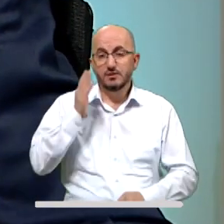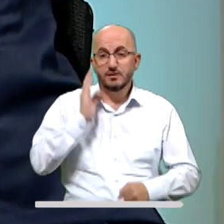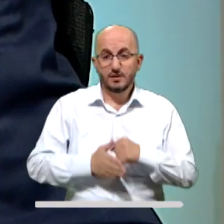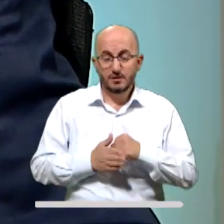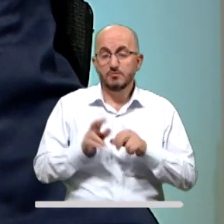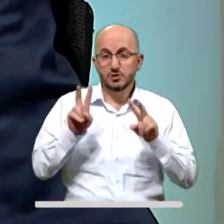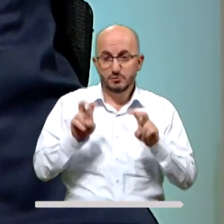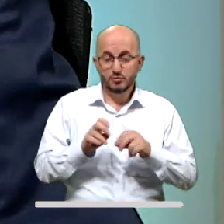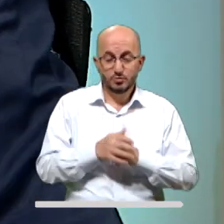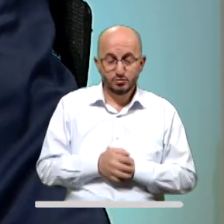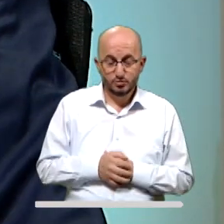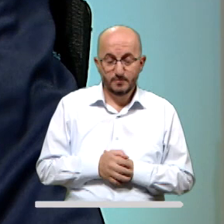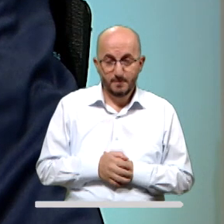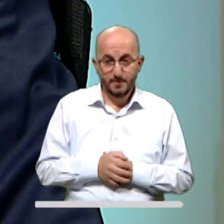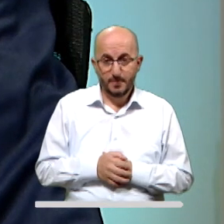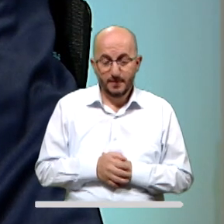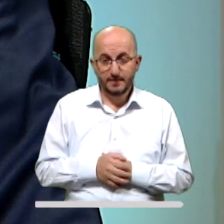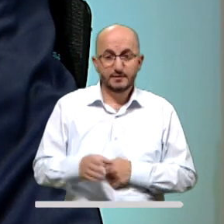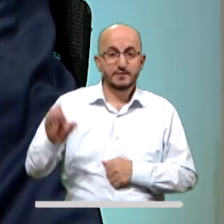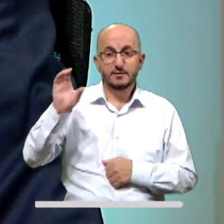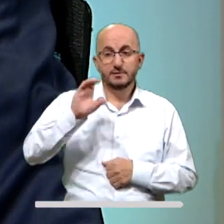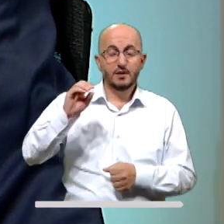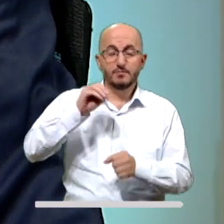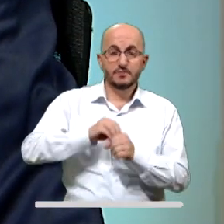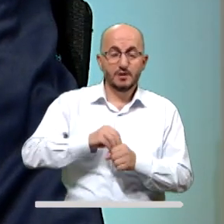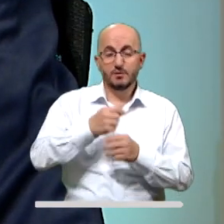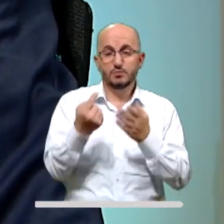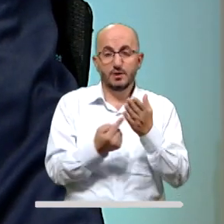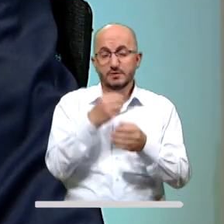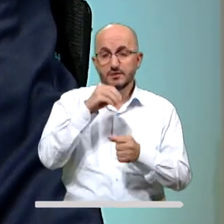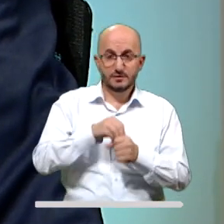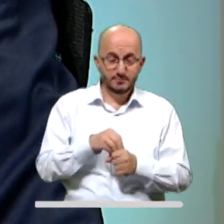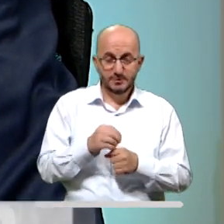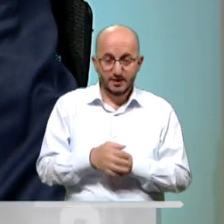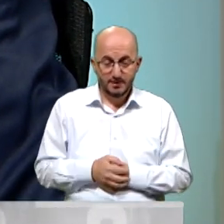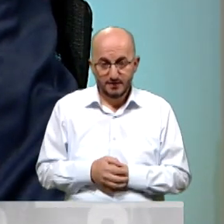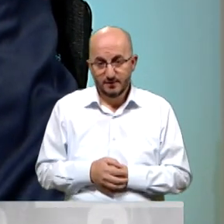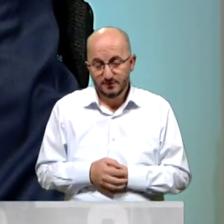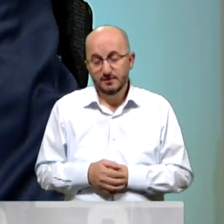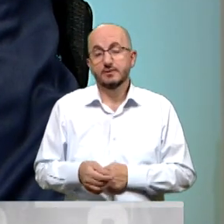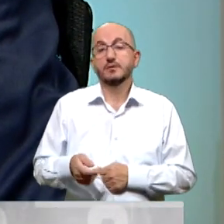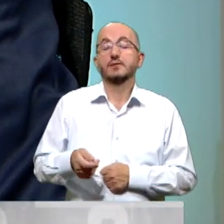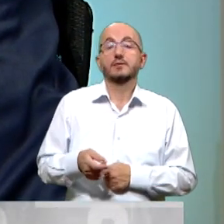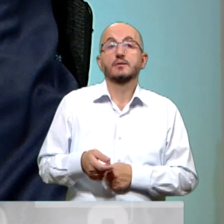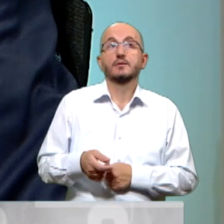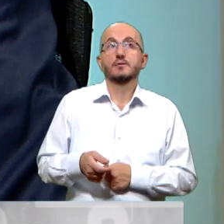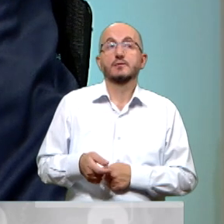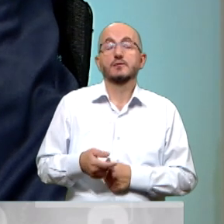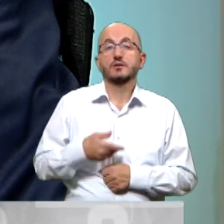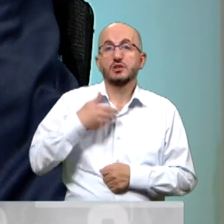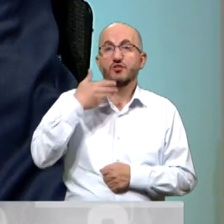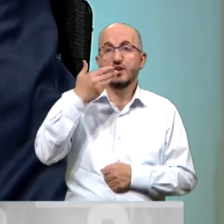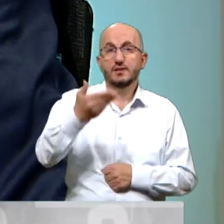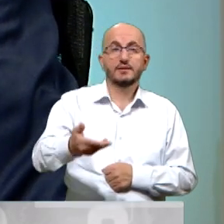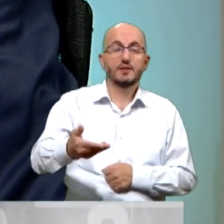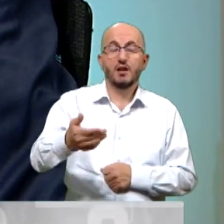yasaklanmış bir konudur. Yani İslam'da, Kur'an-ı Kerim'de bizzat ifade